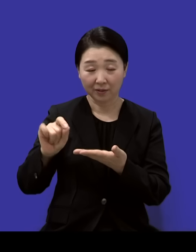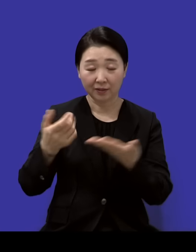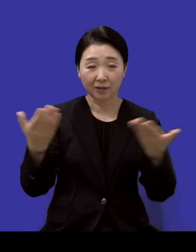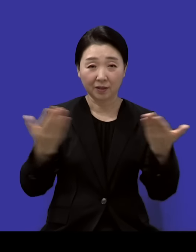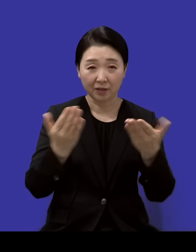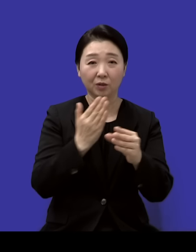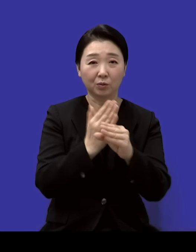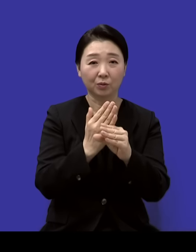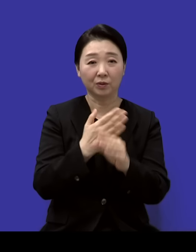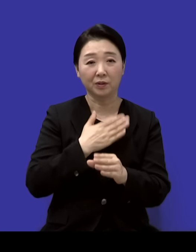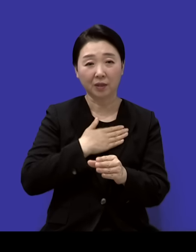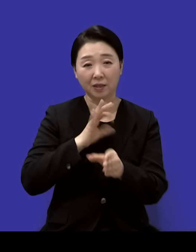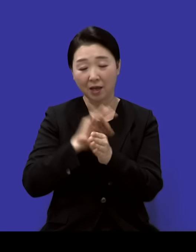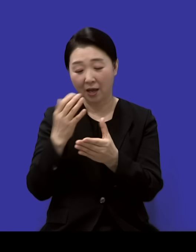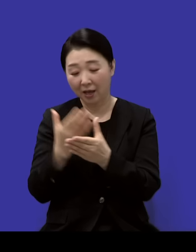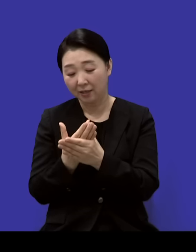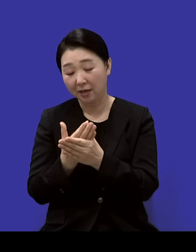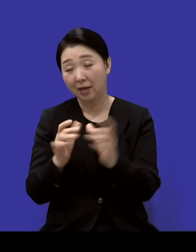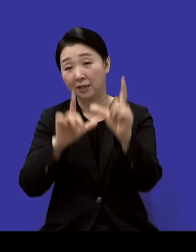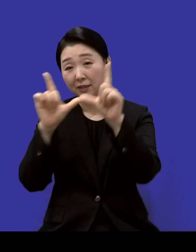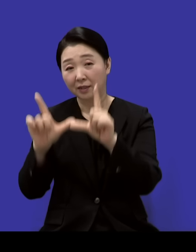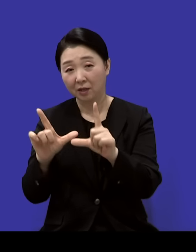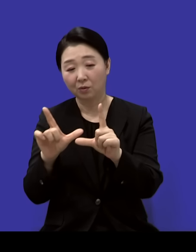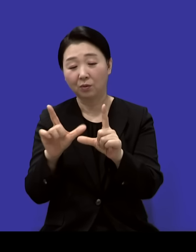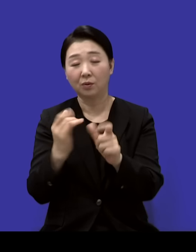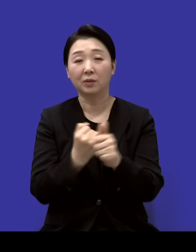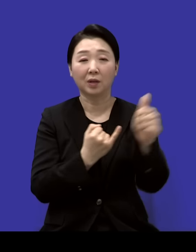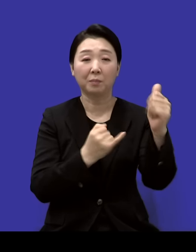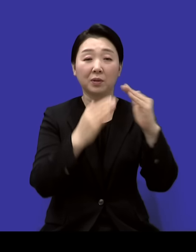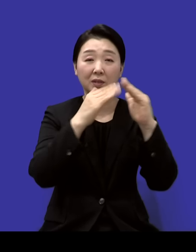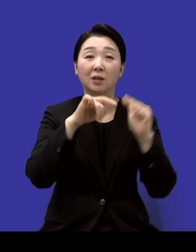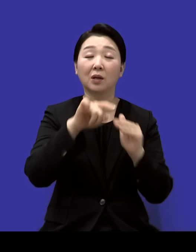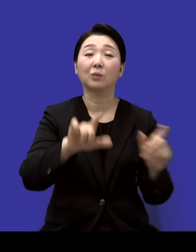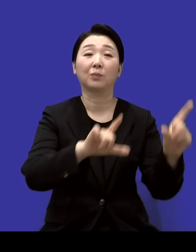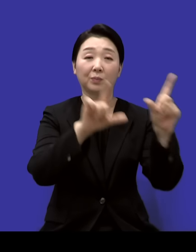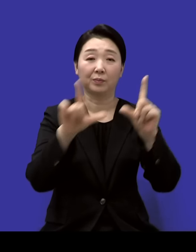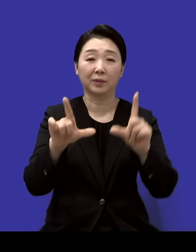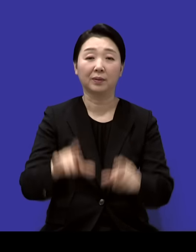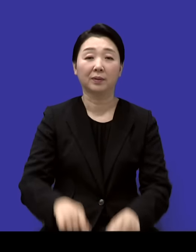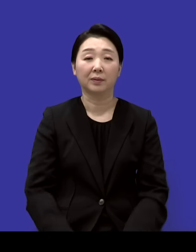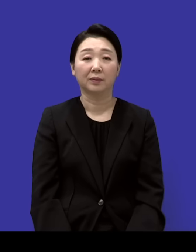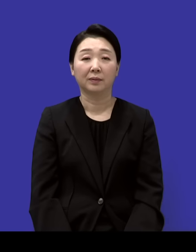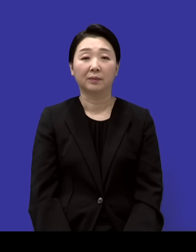네. 저는 안양에 있고 남편은 저기 좀 전라도 쪽으로 가 있다 보니까 네.